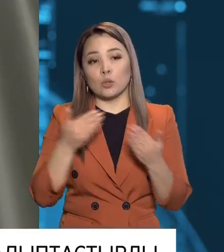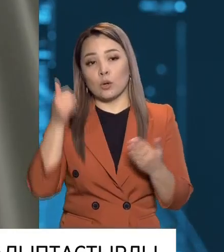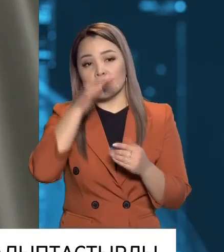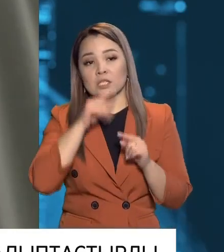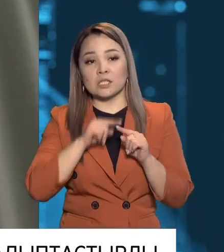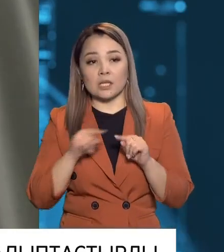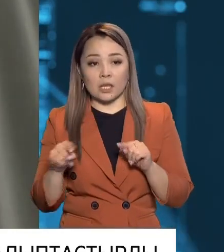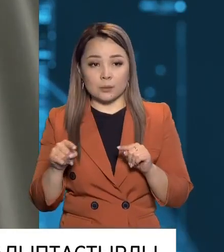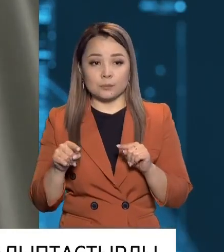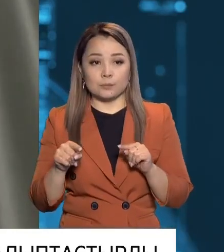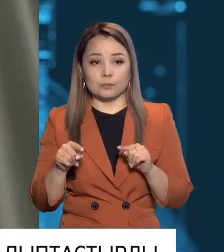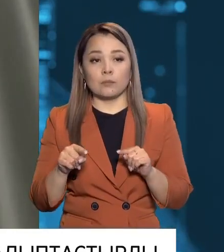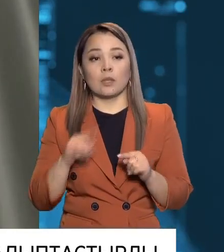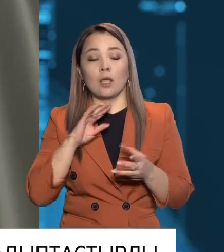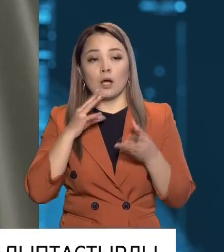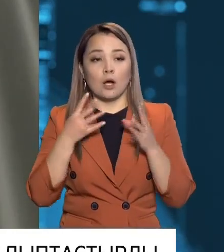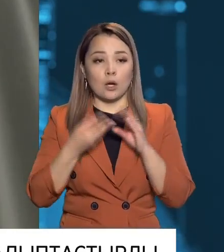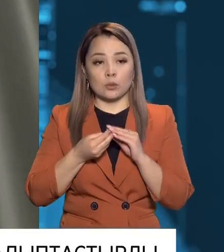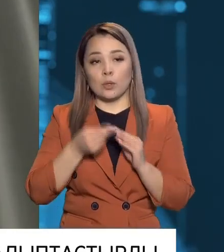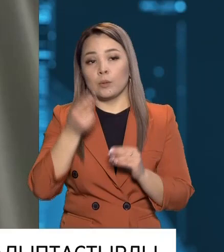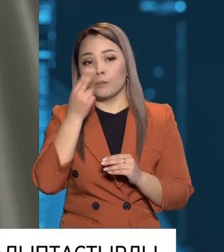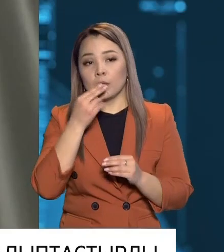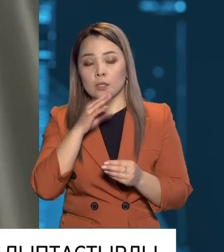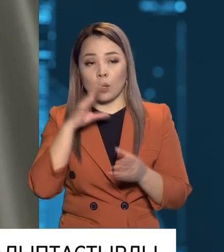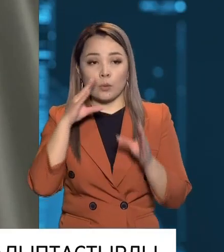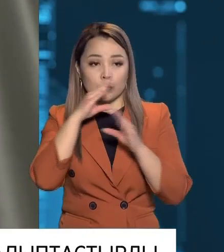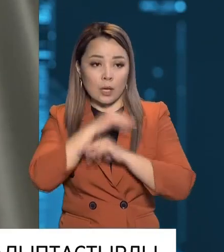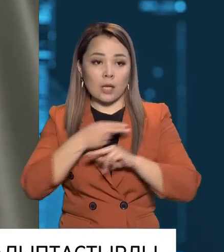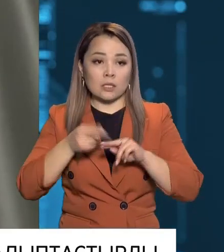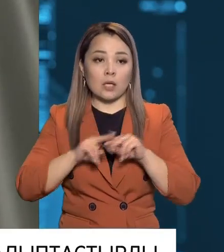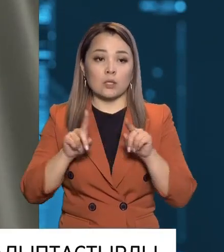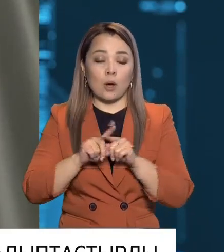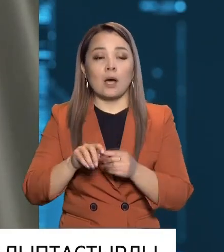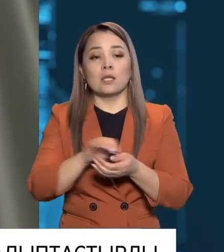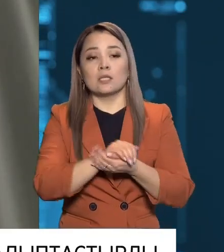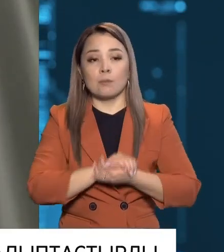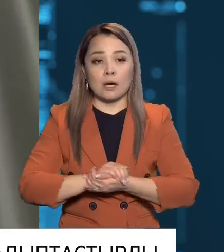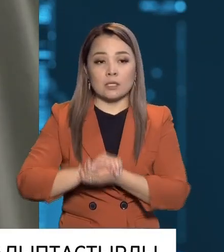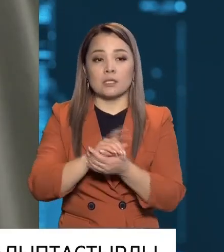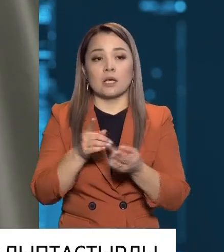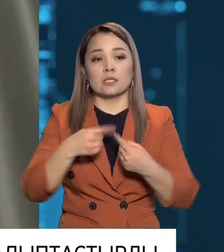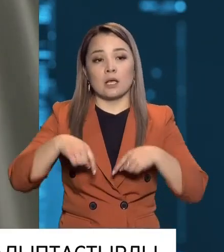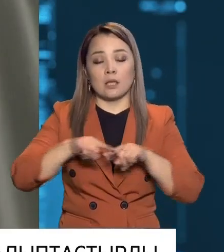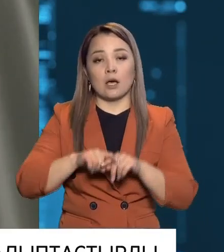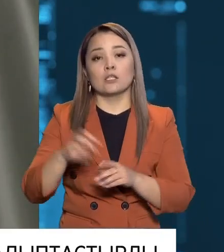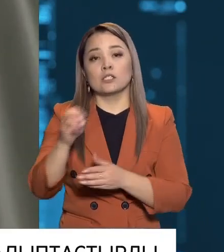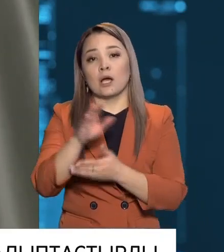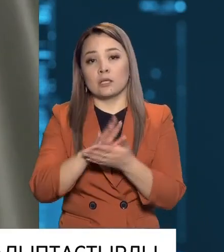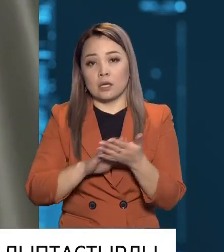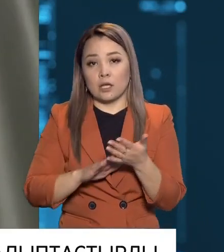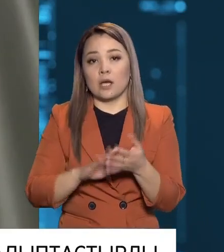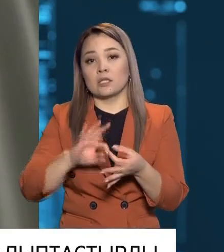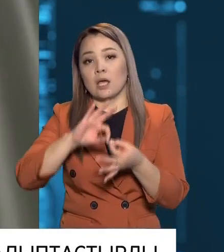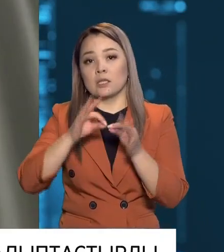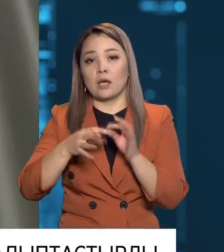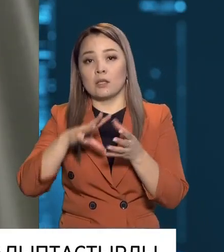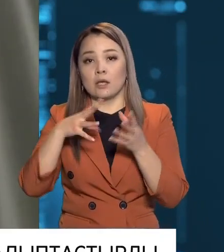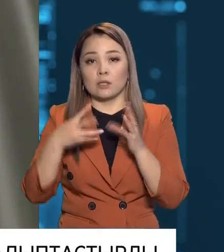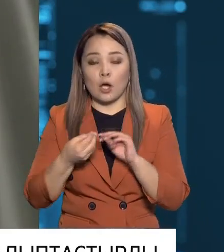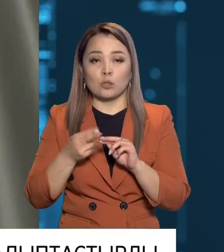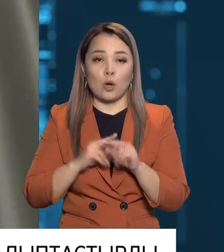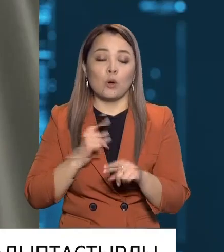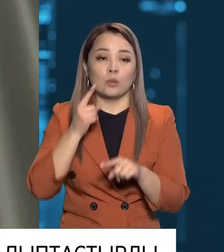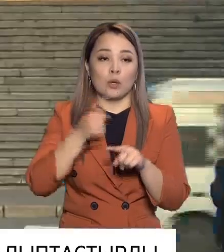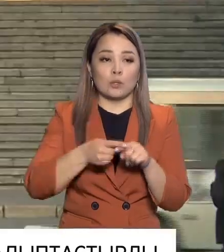жылдарда қалыптасып үлгерген ынтымақтастық салаларын әрі қарай тереңдетуге